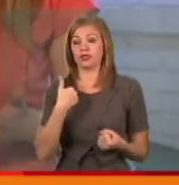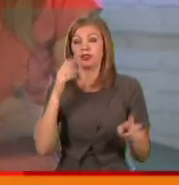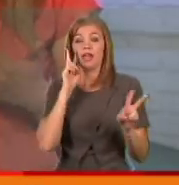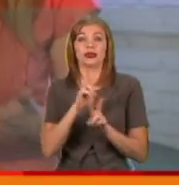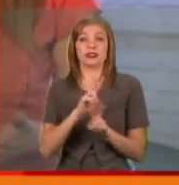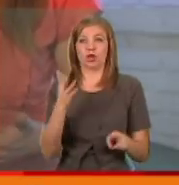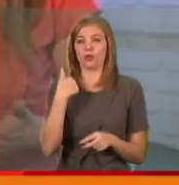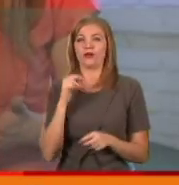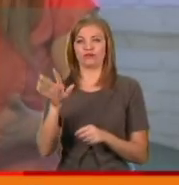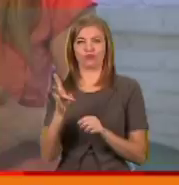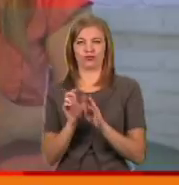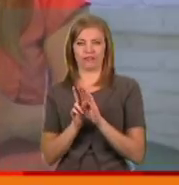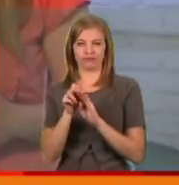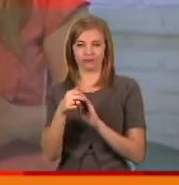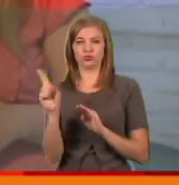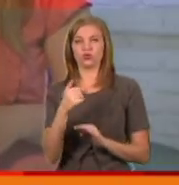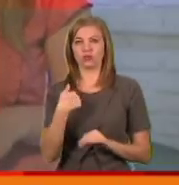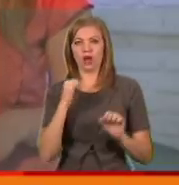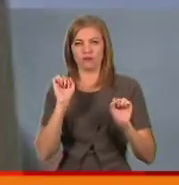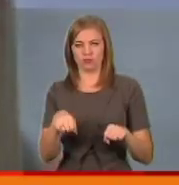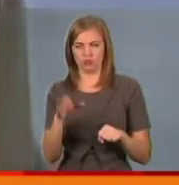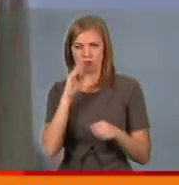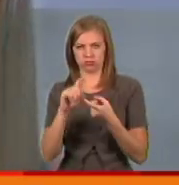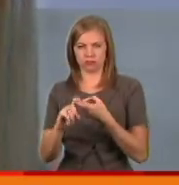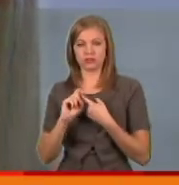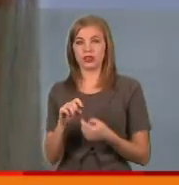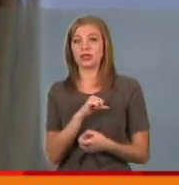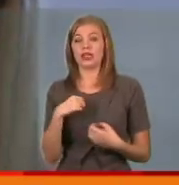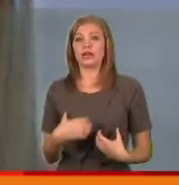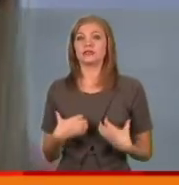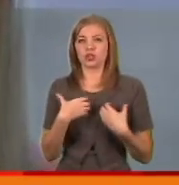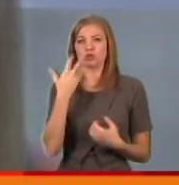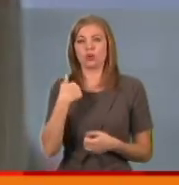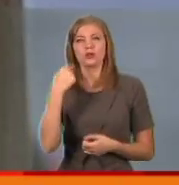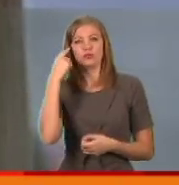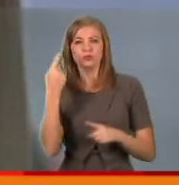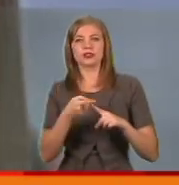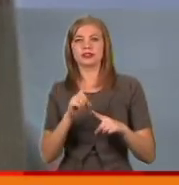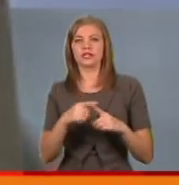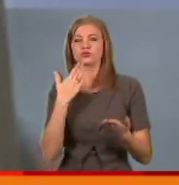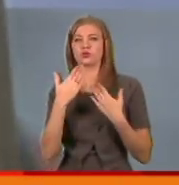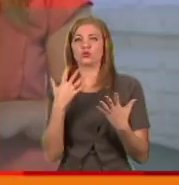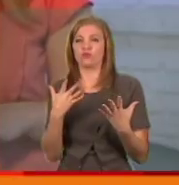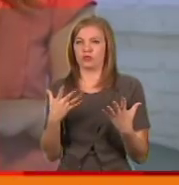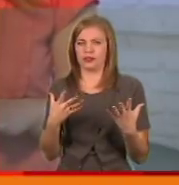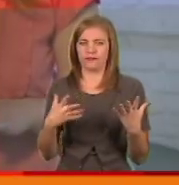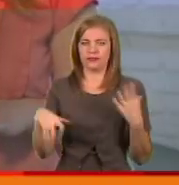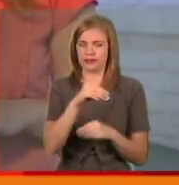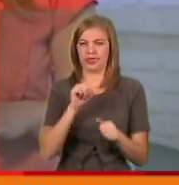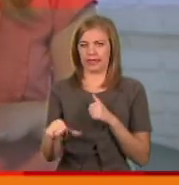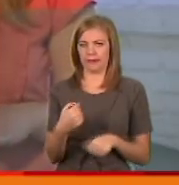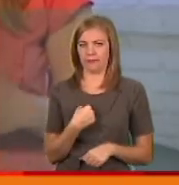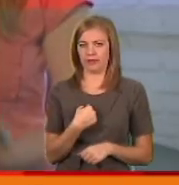знала, ідучи на манікюр, що я можу заразитися. Найстрашніше, коли ми думаємо, що це стосується всіх, крім